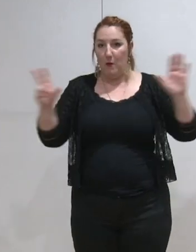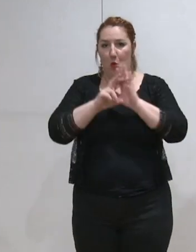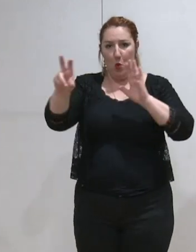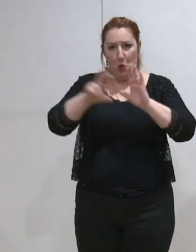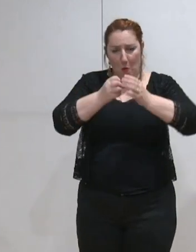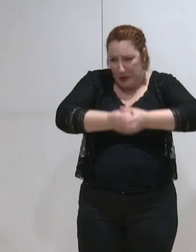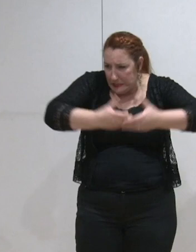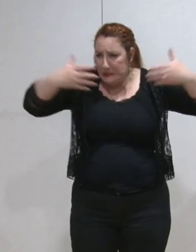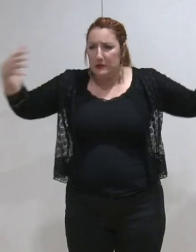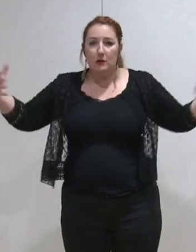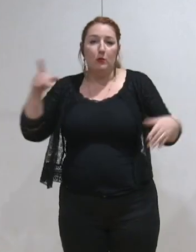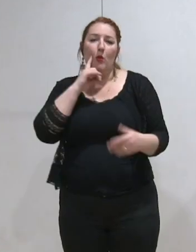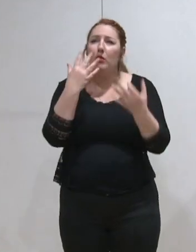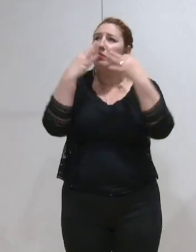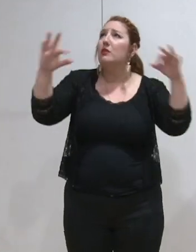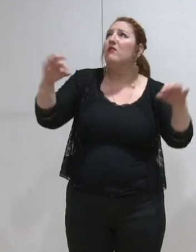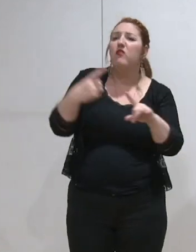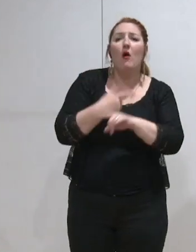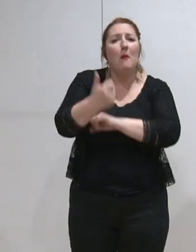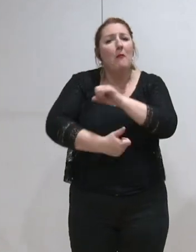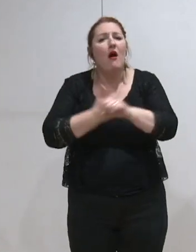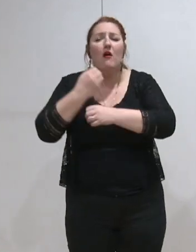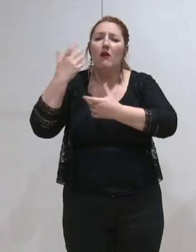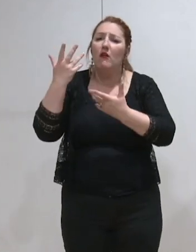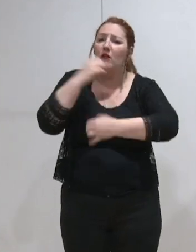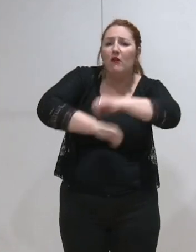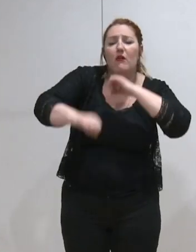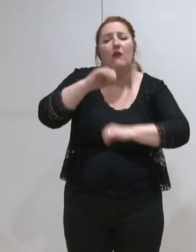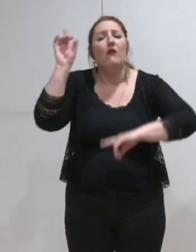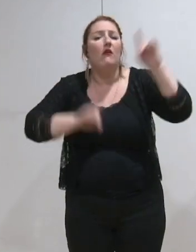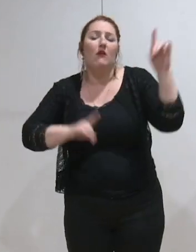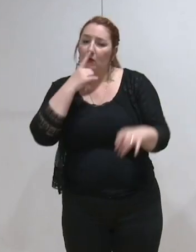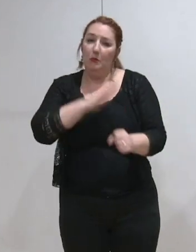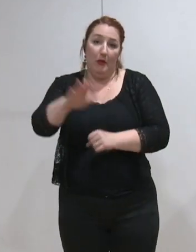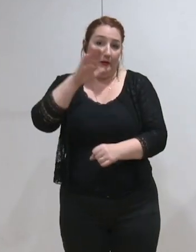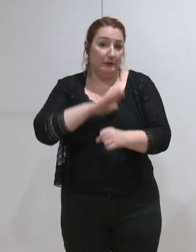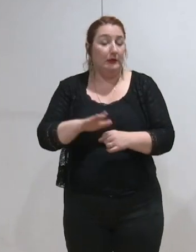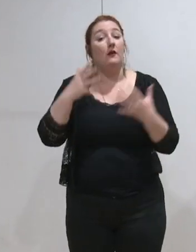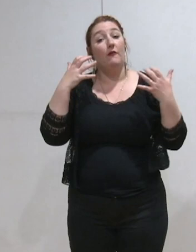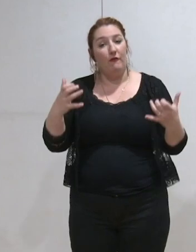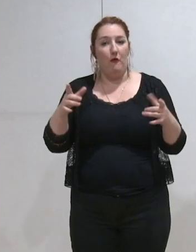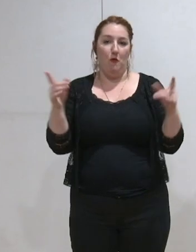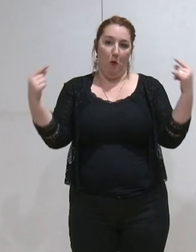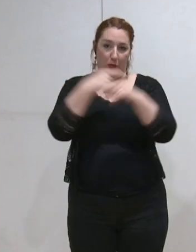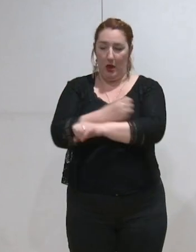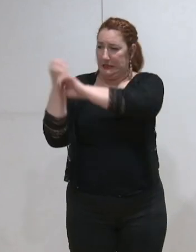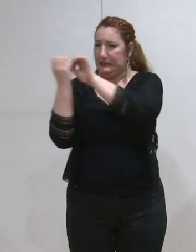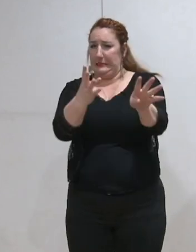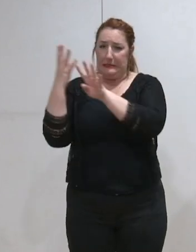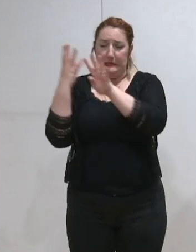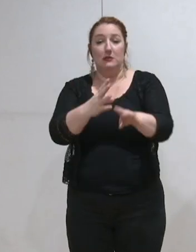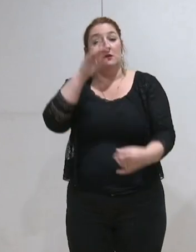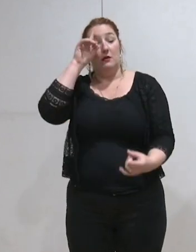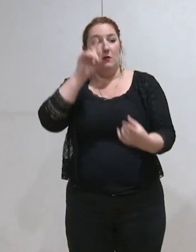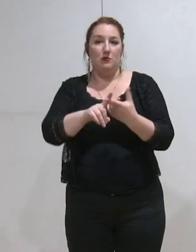d'événements par an et également de réduire le coût pour l'action publique puisque le coût av voisiner rien